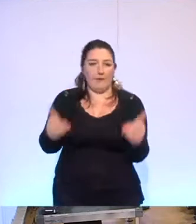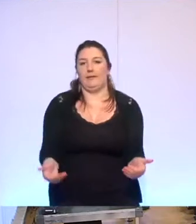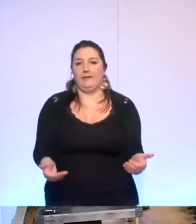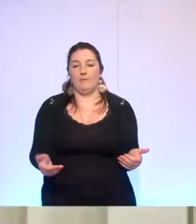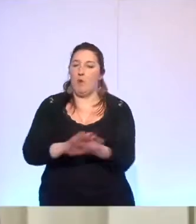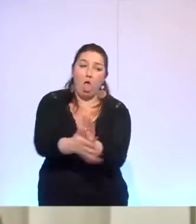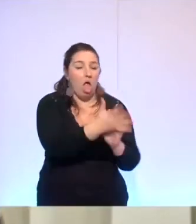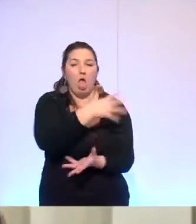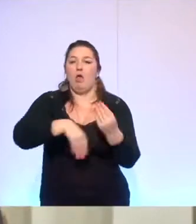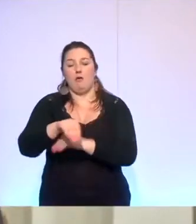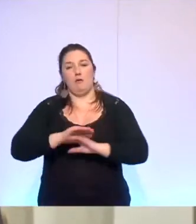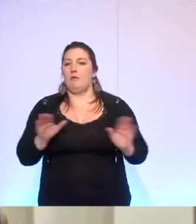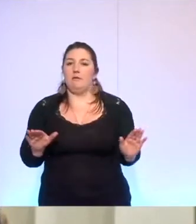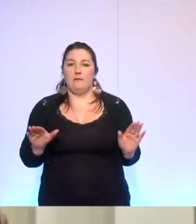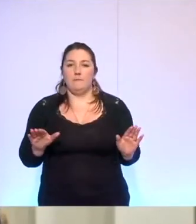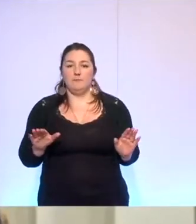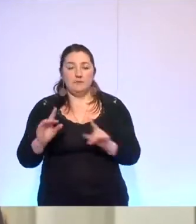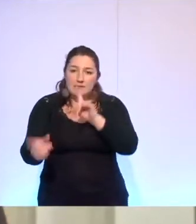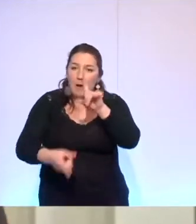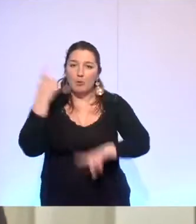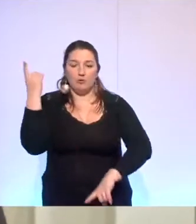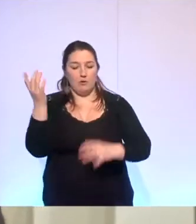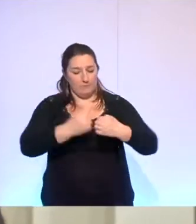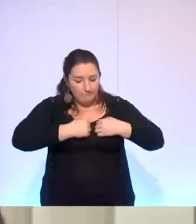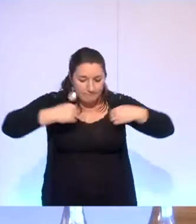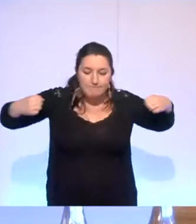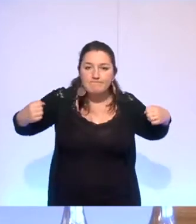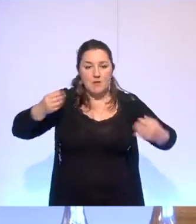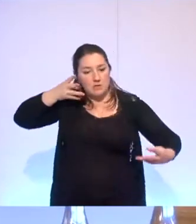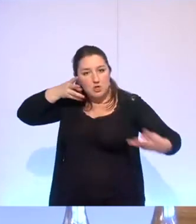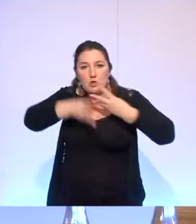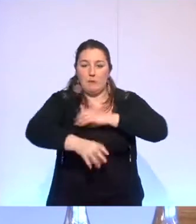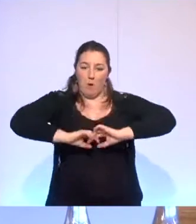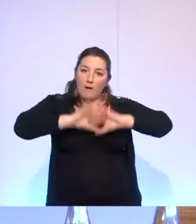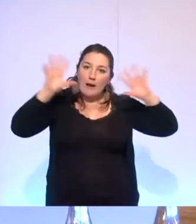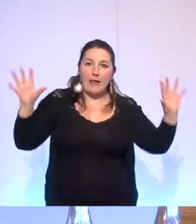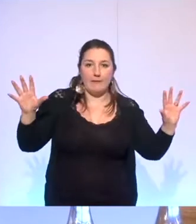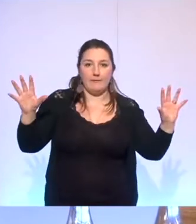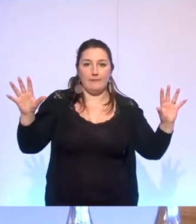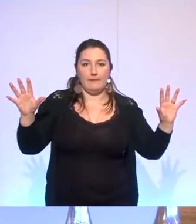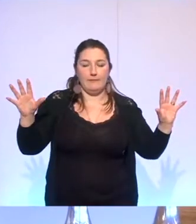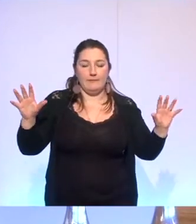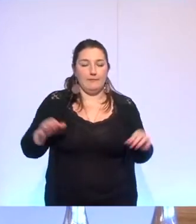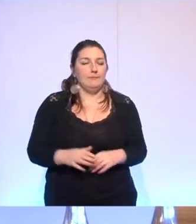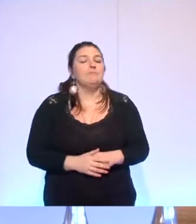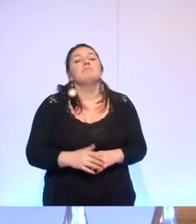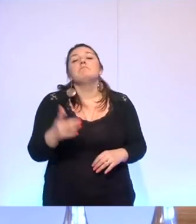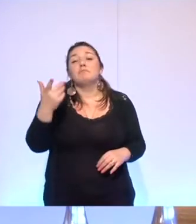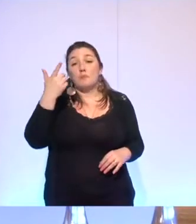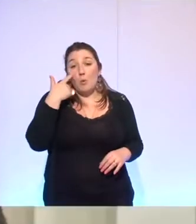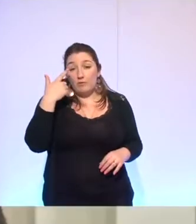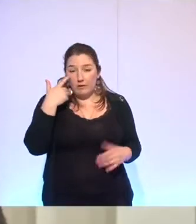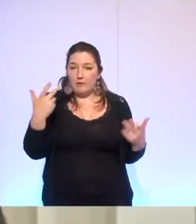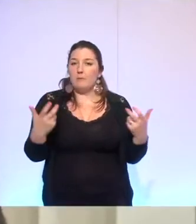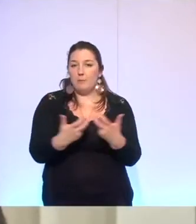La transparence est un moyen déterminant pour y parvenir. Nous verrons bien, par